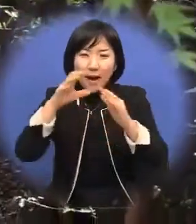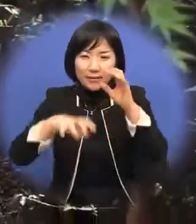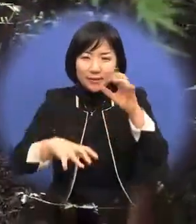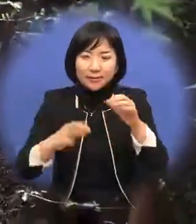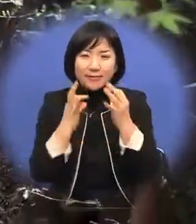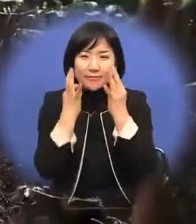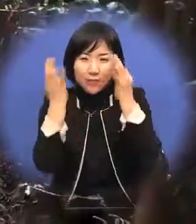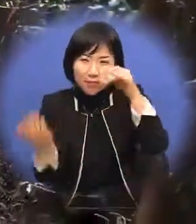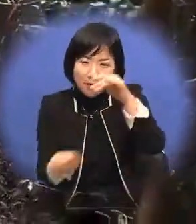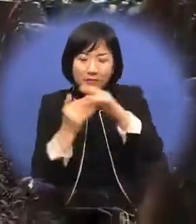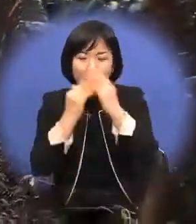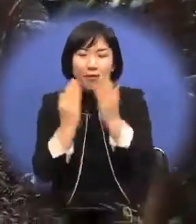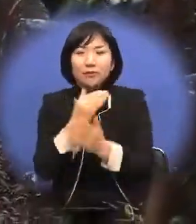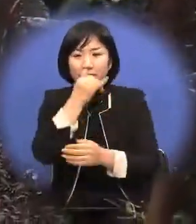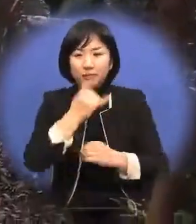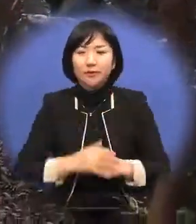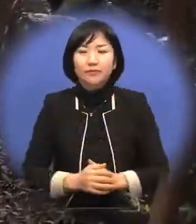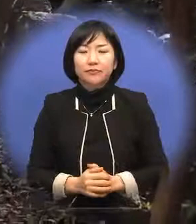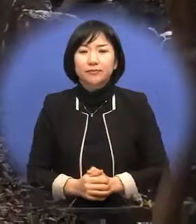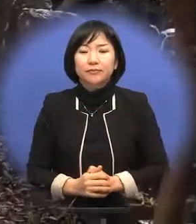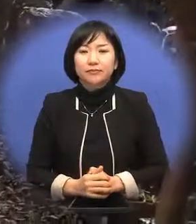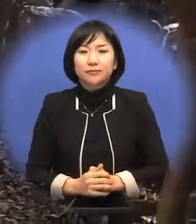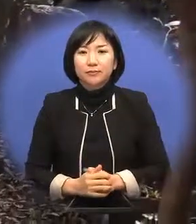최선의 노력을 다 하고 있습니다.